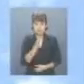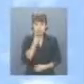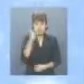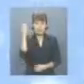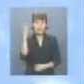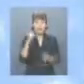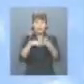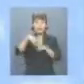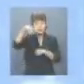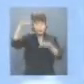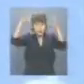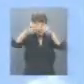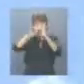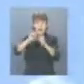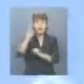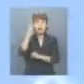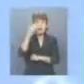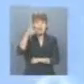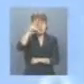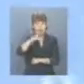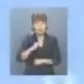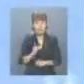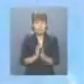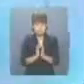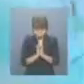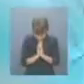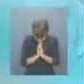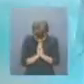ไทย PBS สวัสดีค่ะ